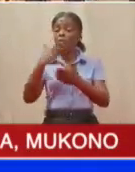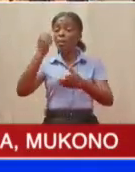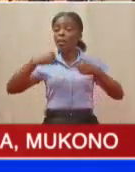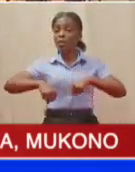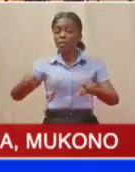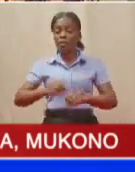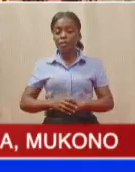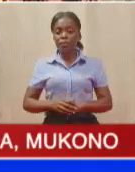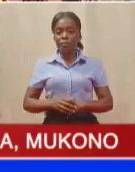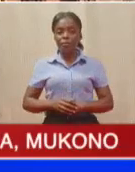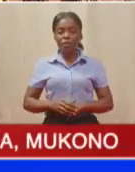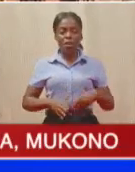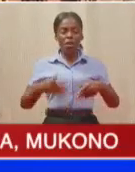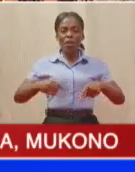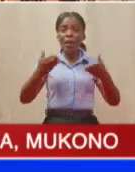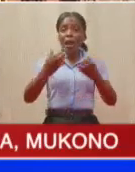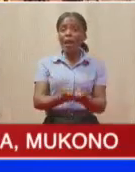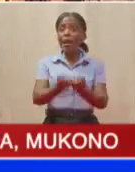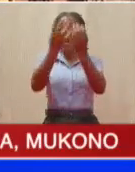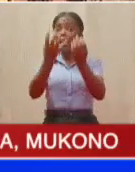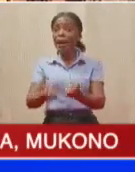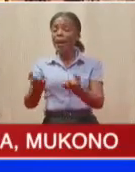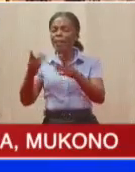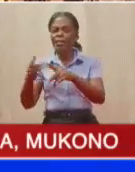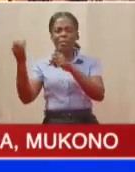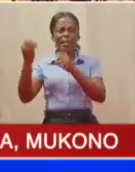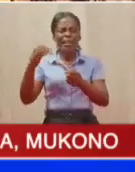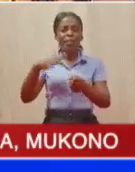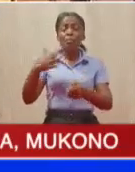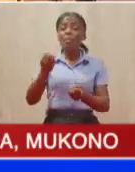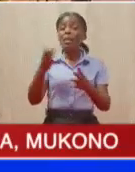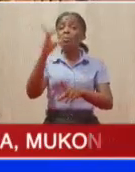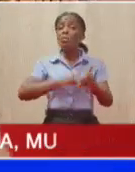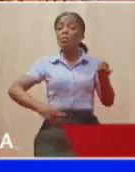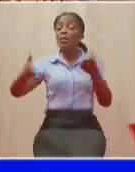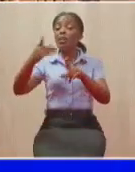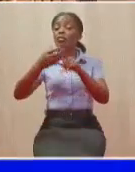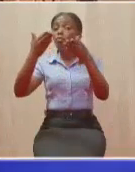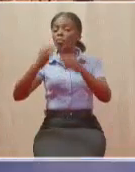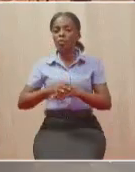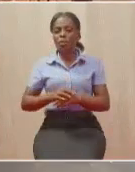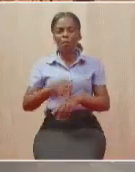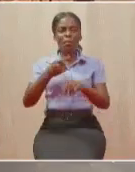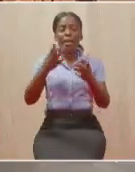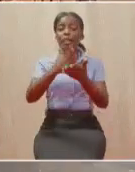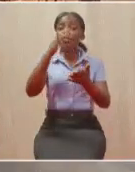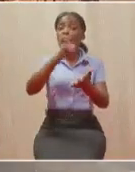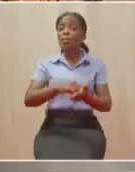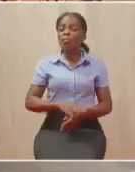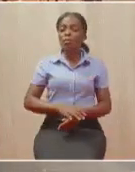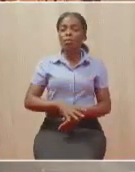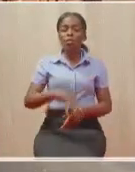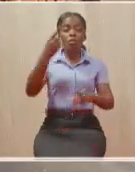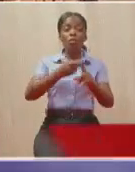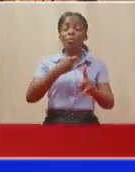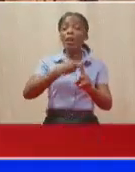bw'amateeka. Wano tulinawo ekibira, tulinawo n'ekigajjo, batera nnyo okutiramu abantu baffe ababoda boda. Naye ng'ate abamu ku bo babajja Kampala,